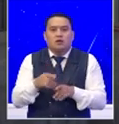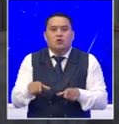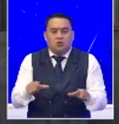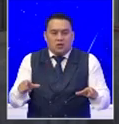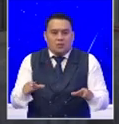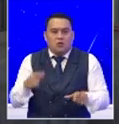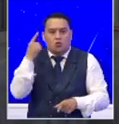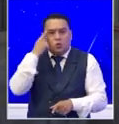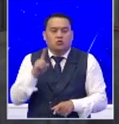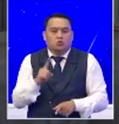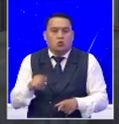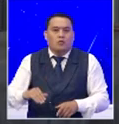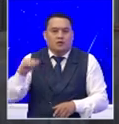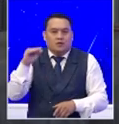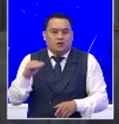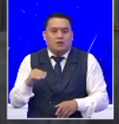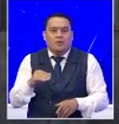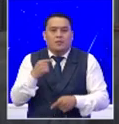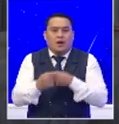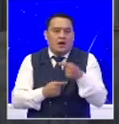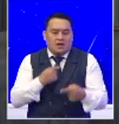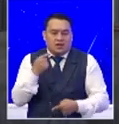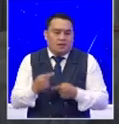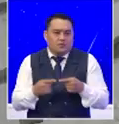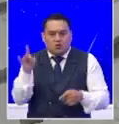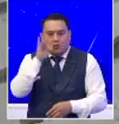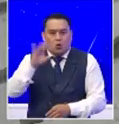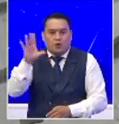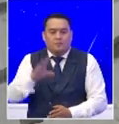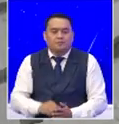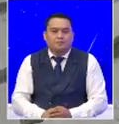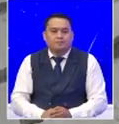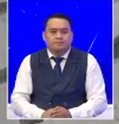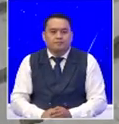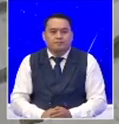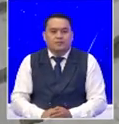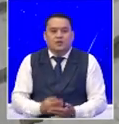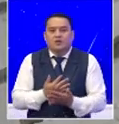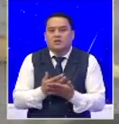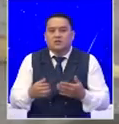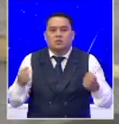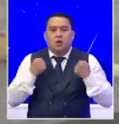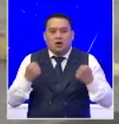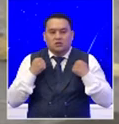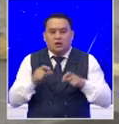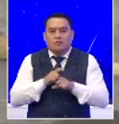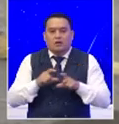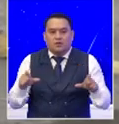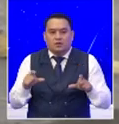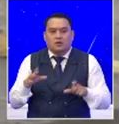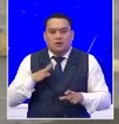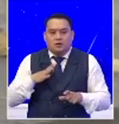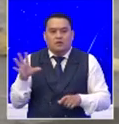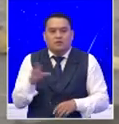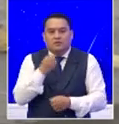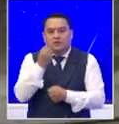региона. Думаю, здесь мы взрастим еще не одно поколение чемпионов. По мнению целого ряда специалистов, такого спортивного объекта по водным видам спорта нет